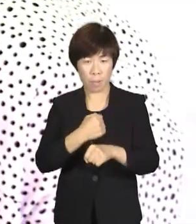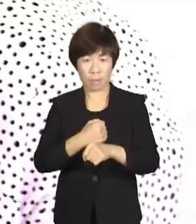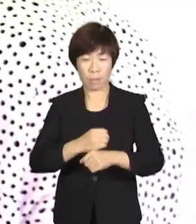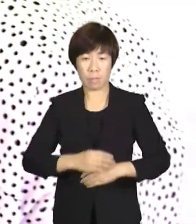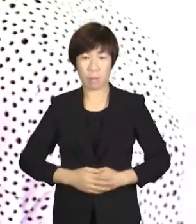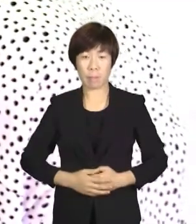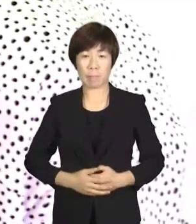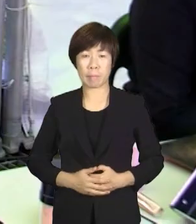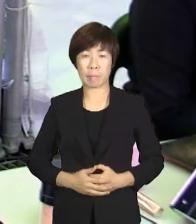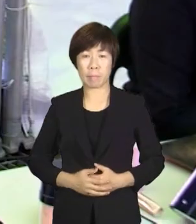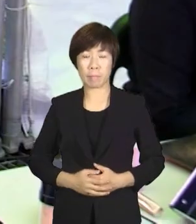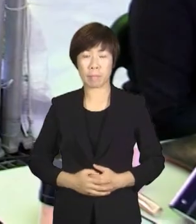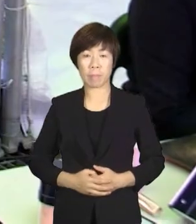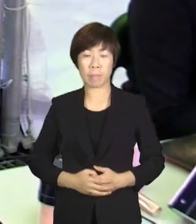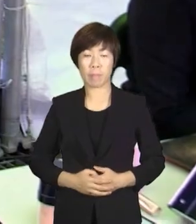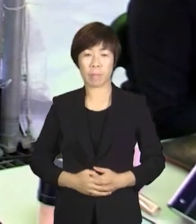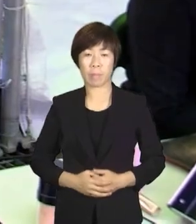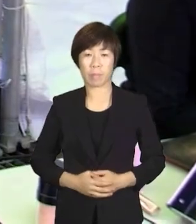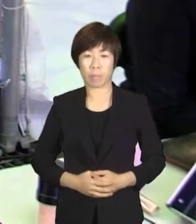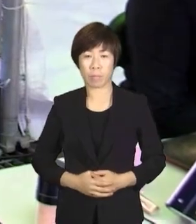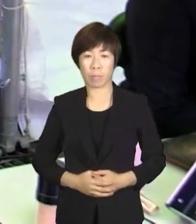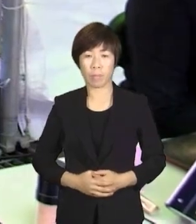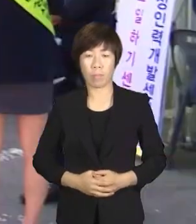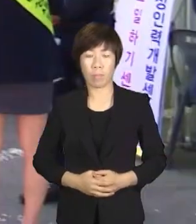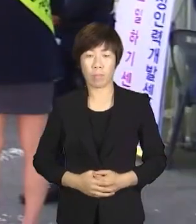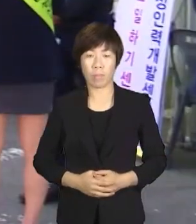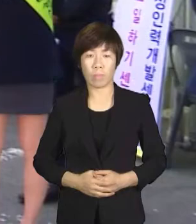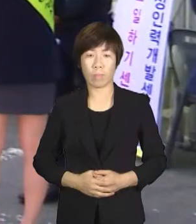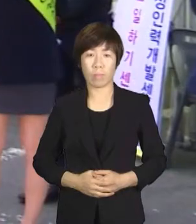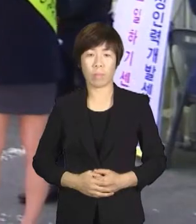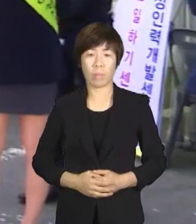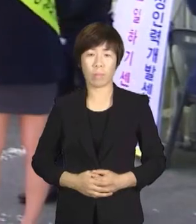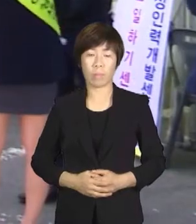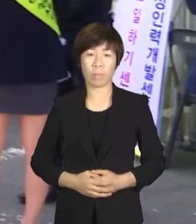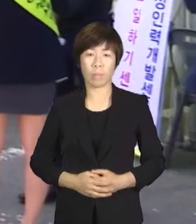박람회가 한층 더 풍성하게 진행됐습니다.